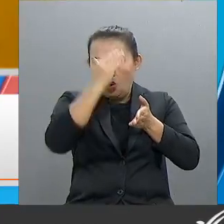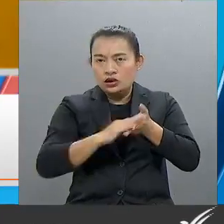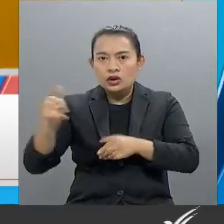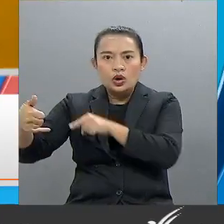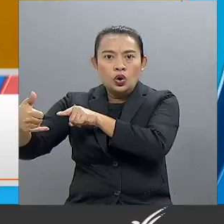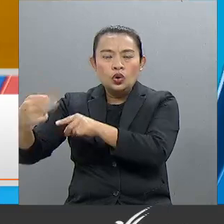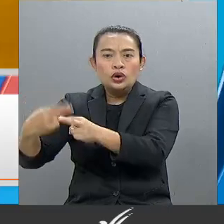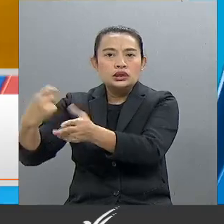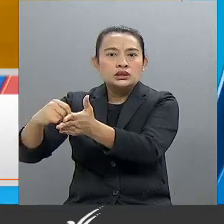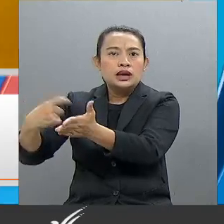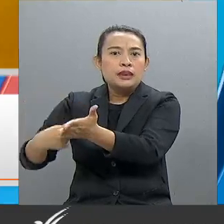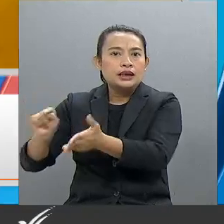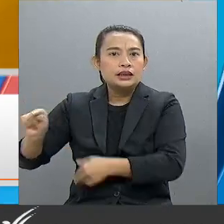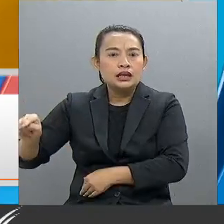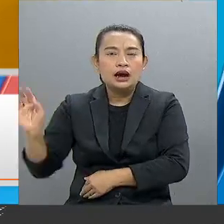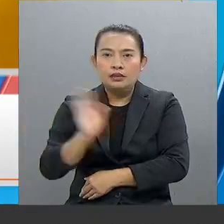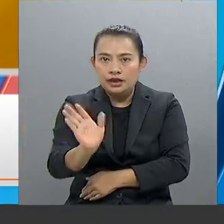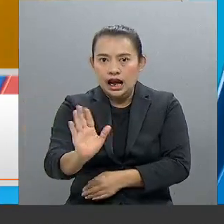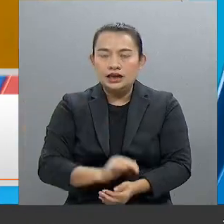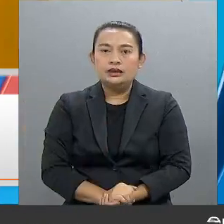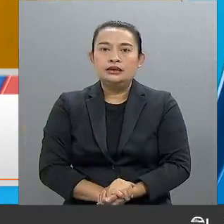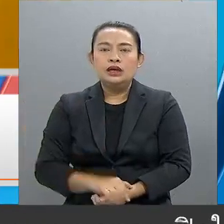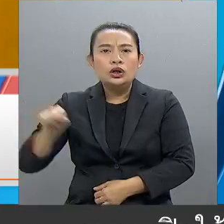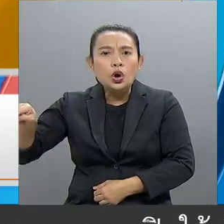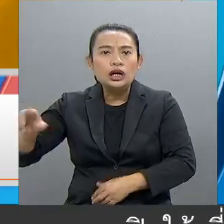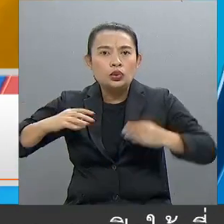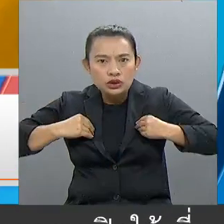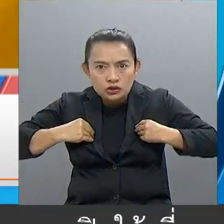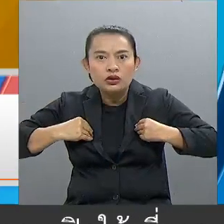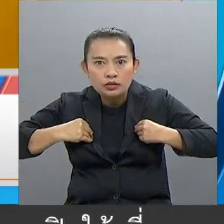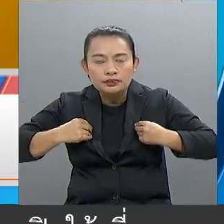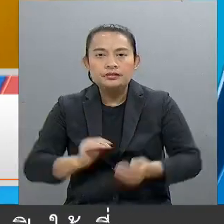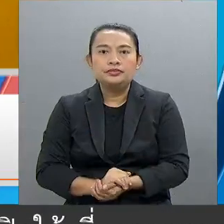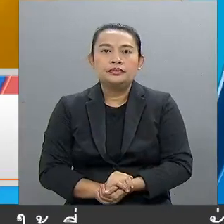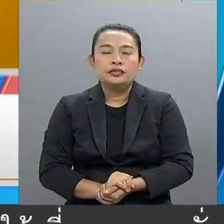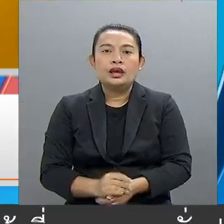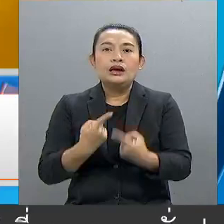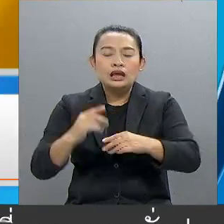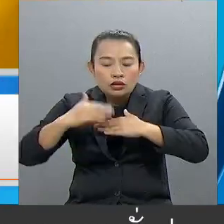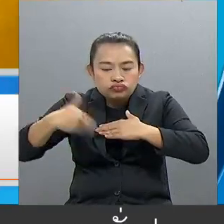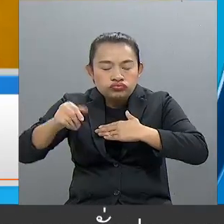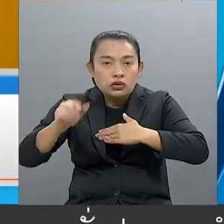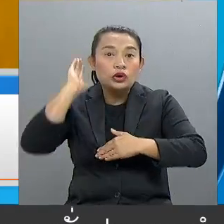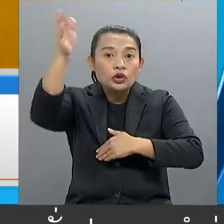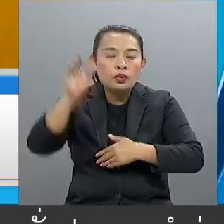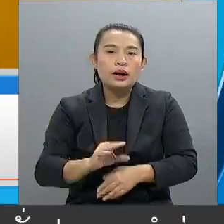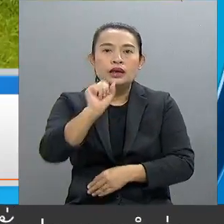กเว้นผู้ค้ำประกันจะยินยอมนะครับแต่โดยหลักทั่วไปแล้วสากลเราเนี่ยก็จะฟ้องทายาทจะเรียกทายาทม